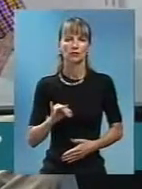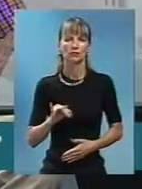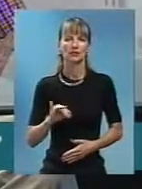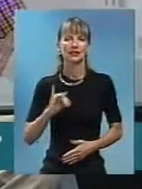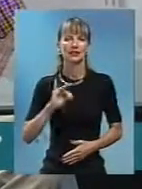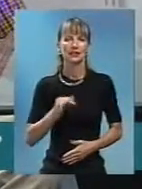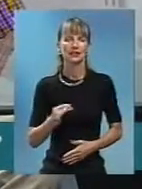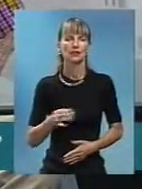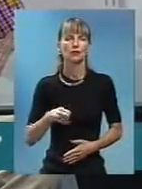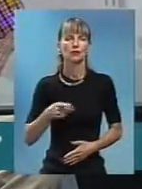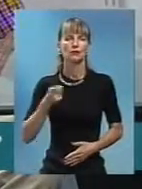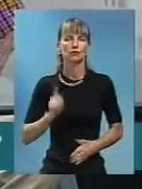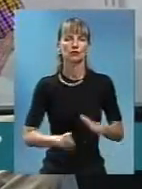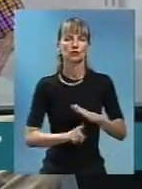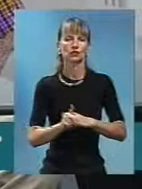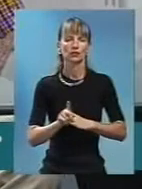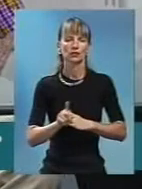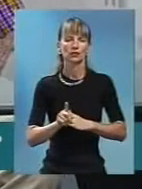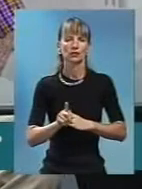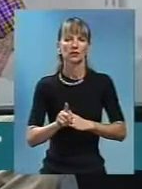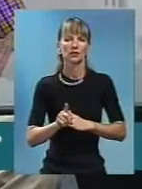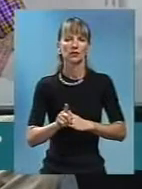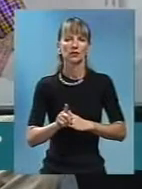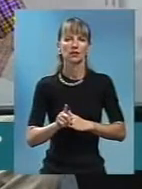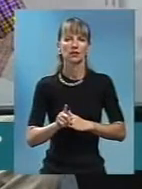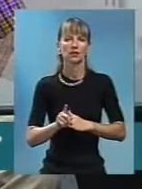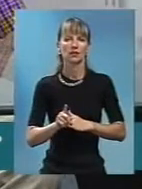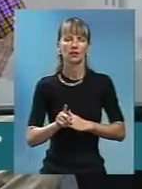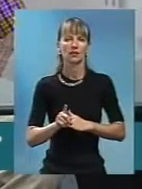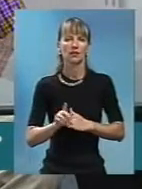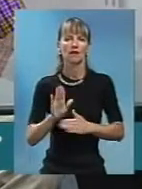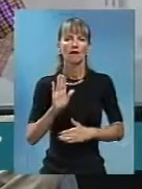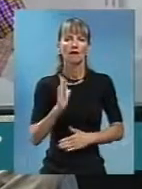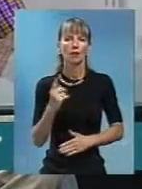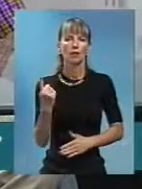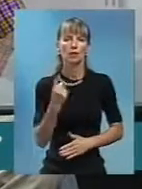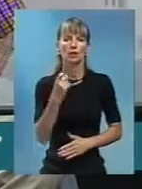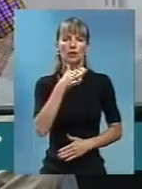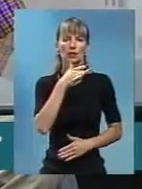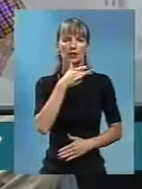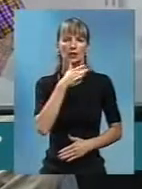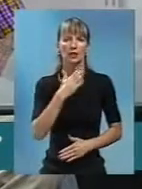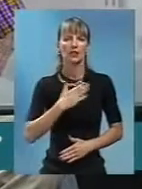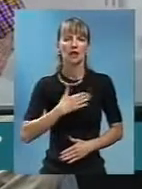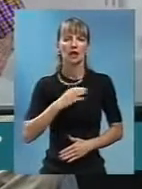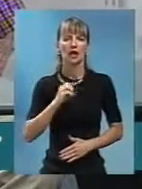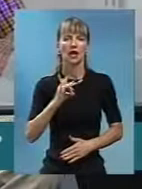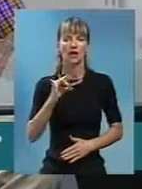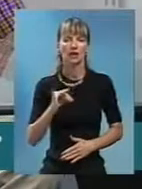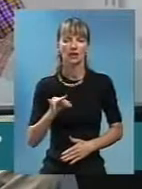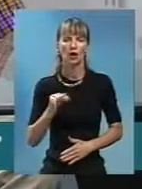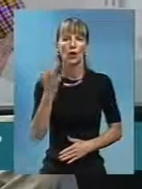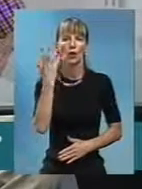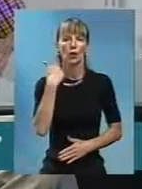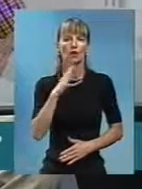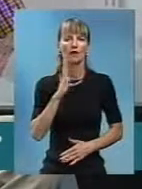і по-справжньому починається в першому столітті нашої ери, коли